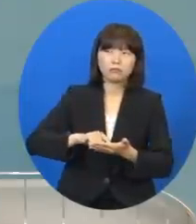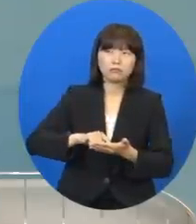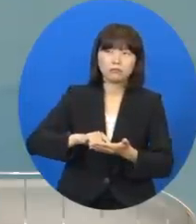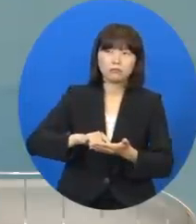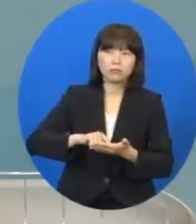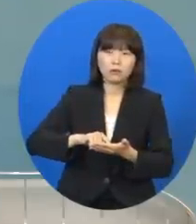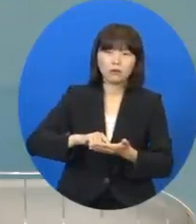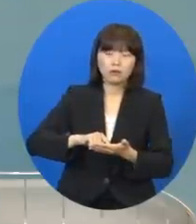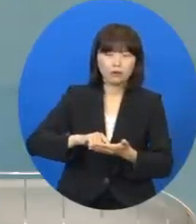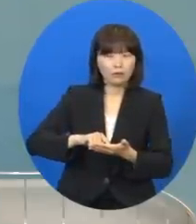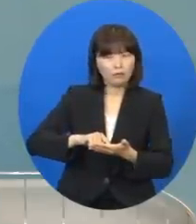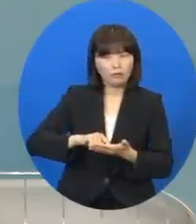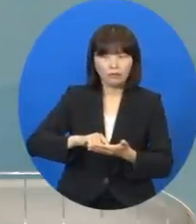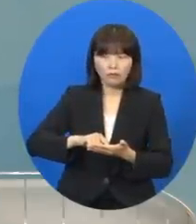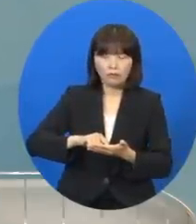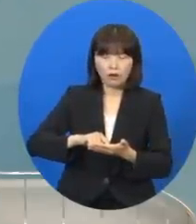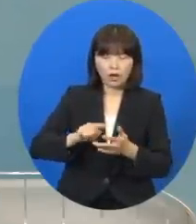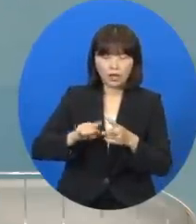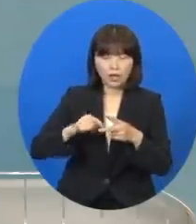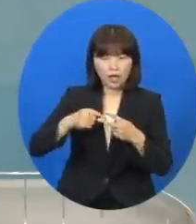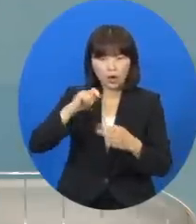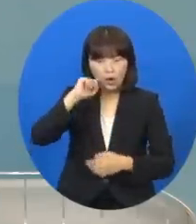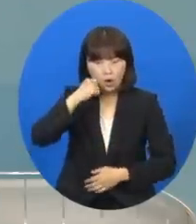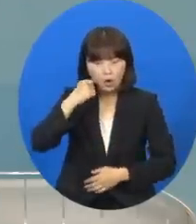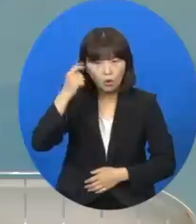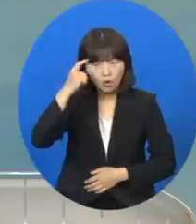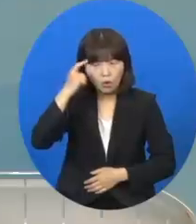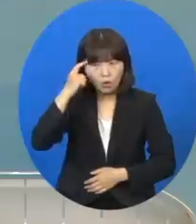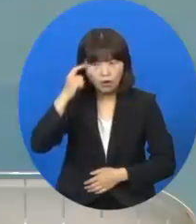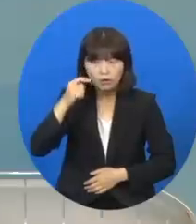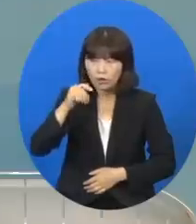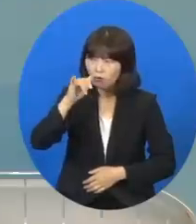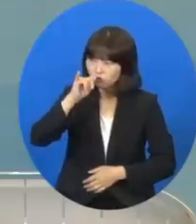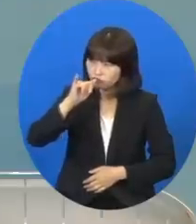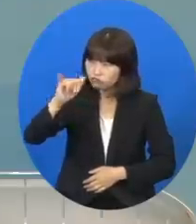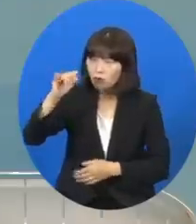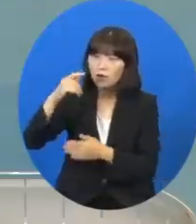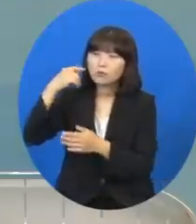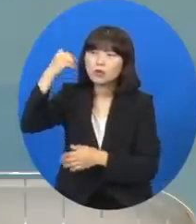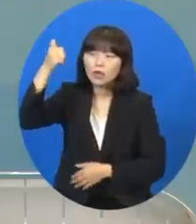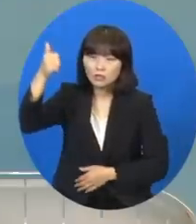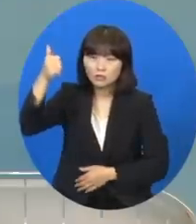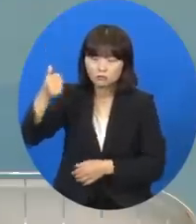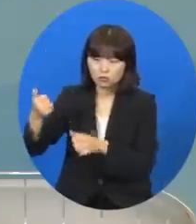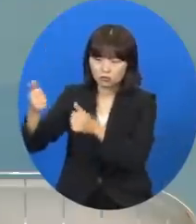그렇게 훌륭한 목사님이 어떻게 그렇게 죽음 앞두고